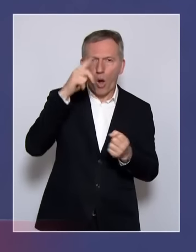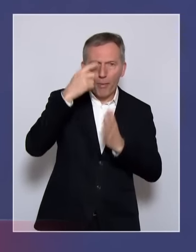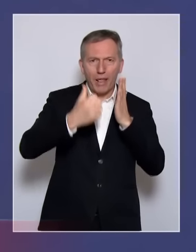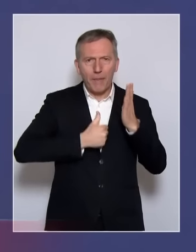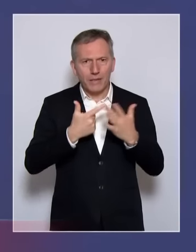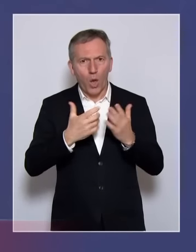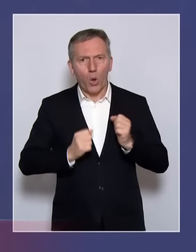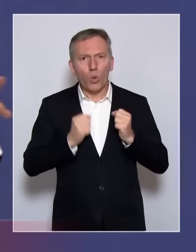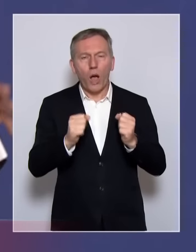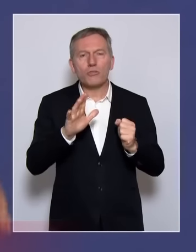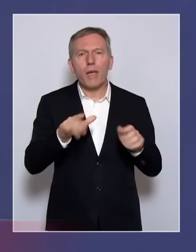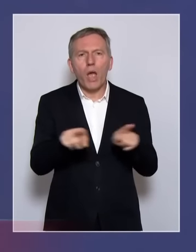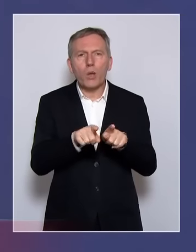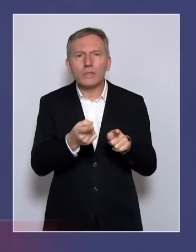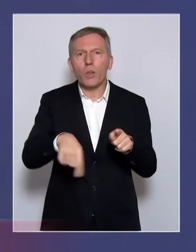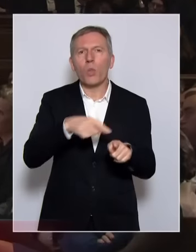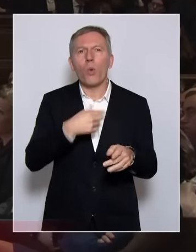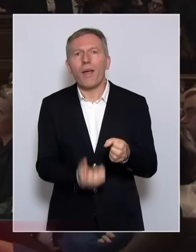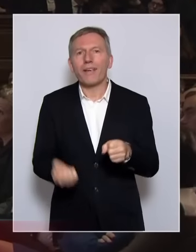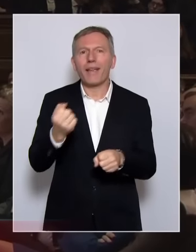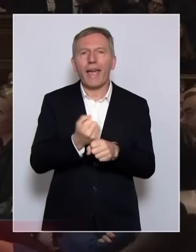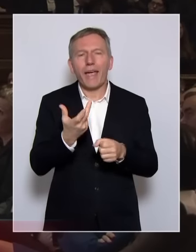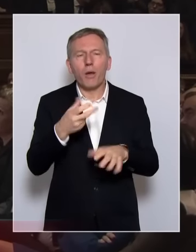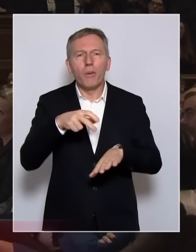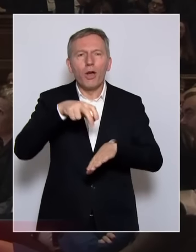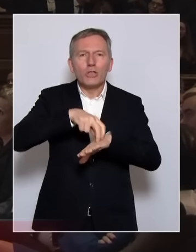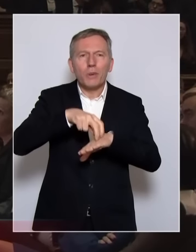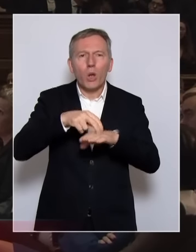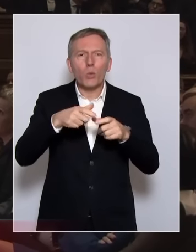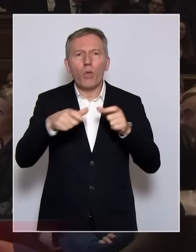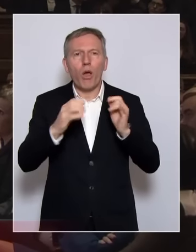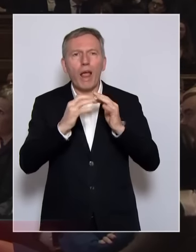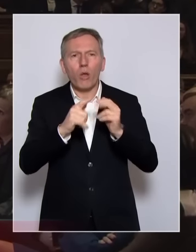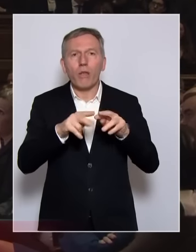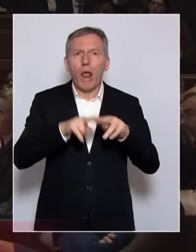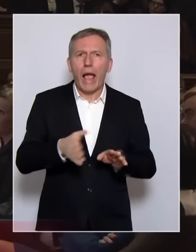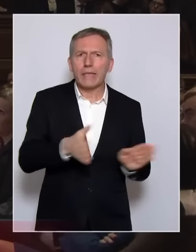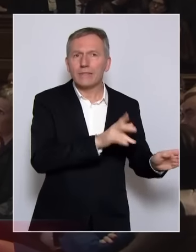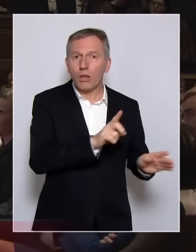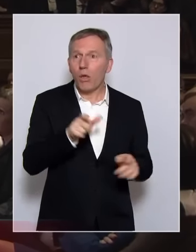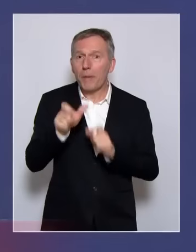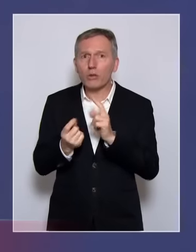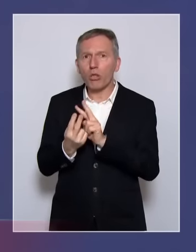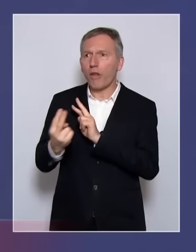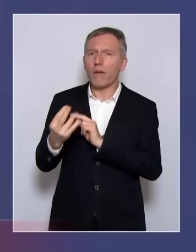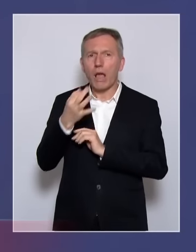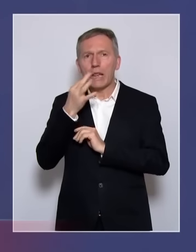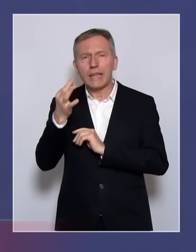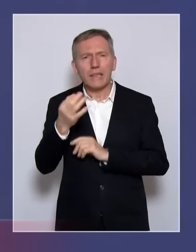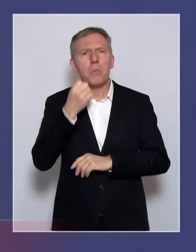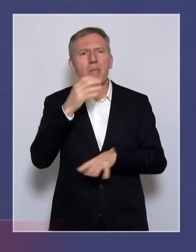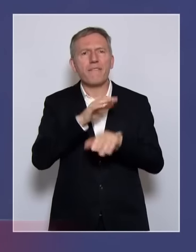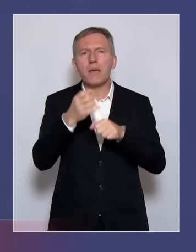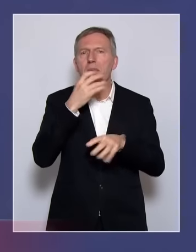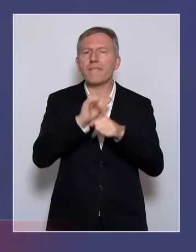alors on aura beau jeu d'avoir expliqué qu'on a recréé de la souveraineté sur les semi-conducteurs ou le reste. Vous imaginez ? On ira devant nos compatriotes en disant qu'on a tout bien fait.